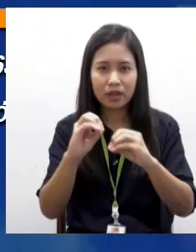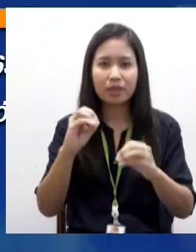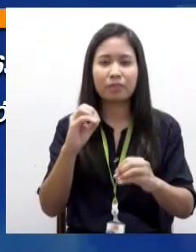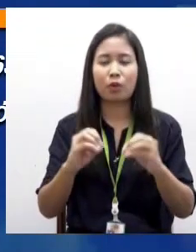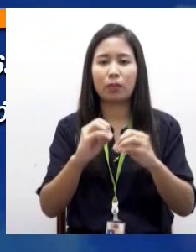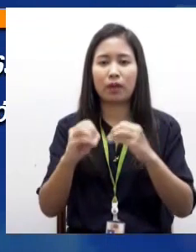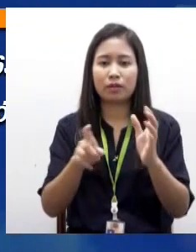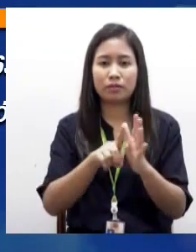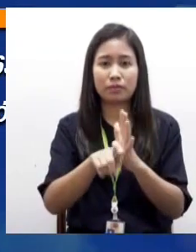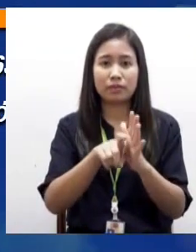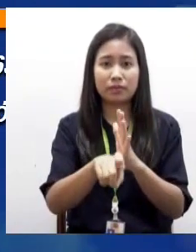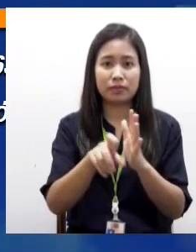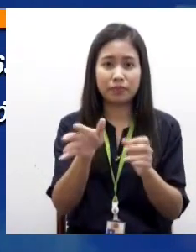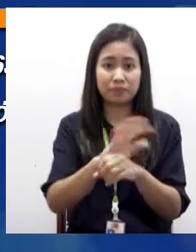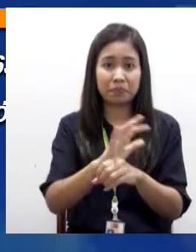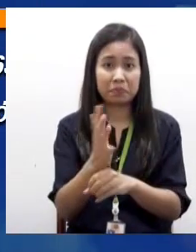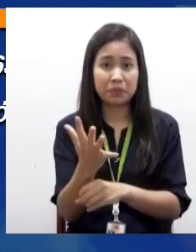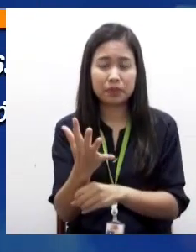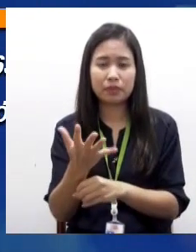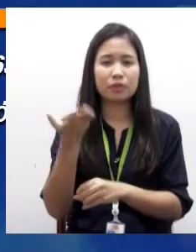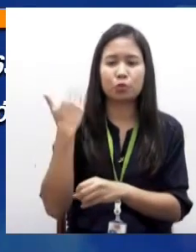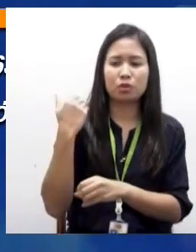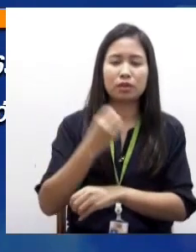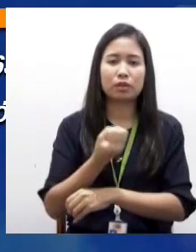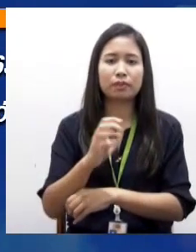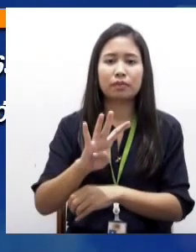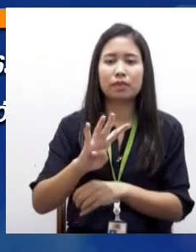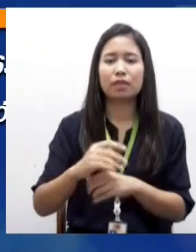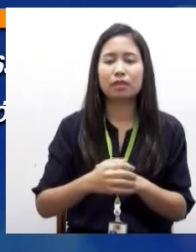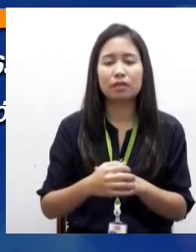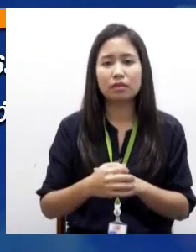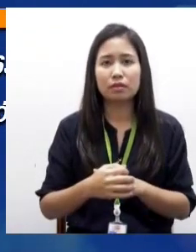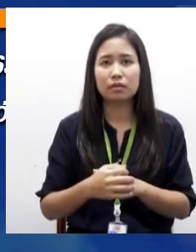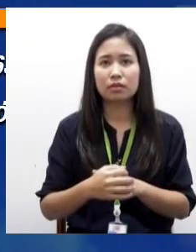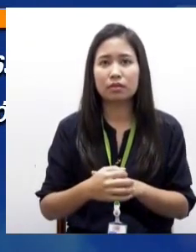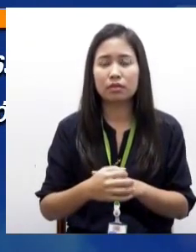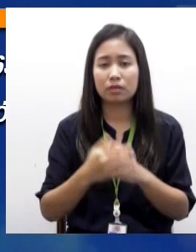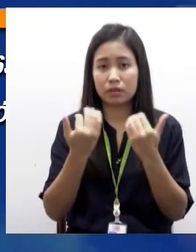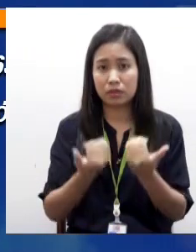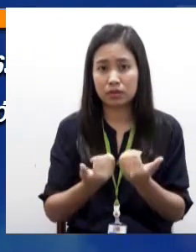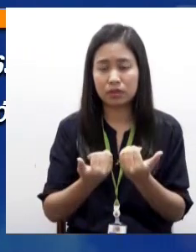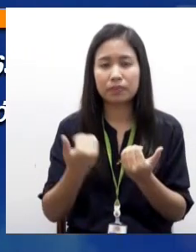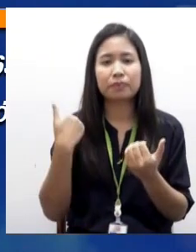จังหวัดนะครับที่ปลอดเชื้อโกวิชนายทีนมาจนถึงวันที่14เมษายน2563นะครับ 9